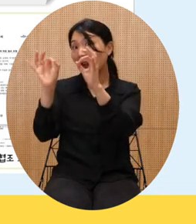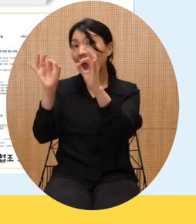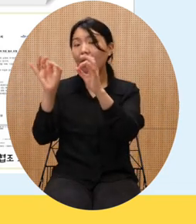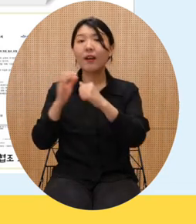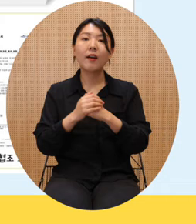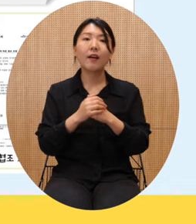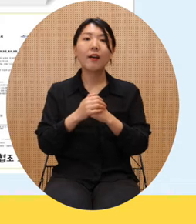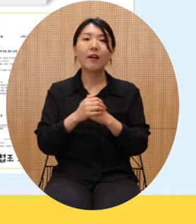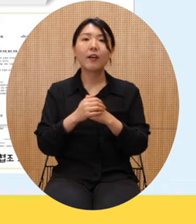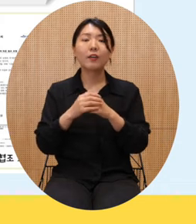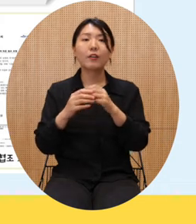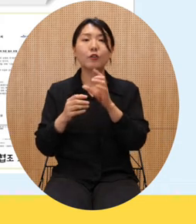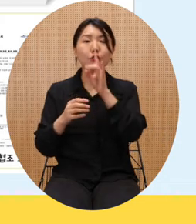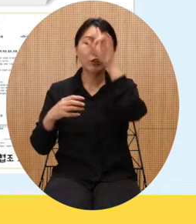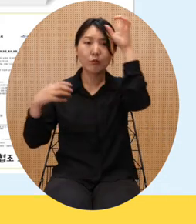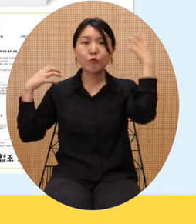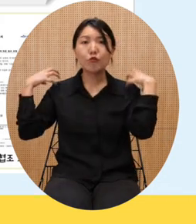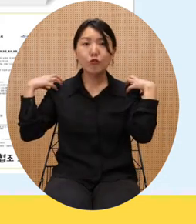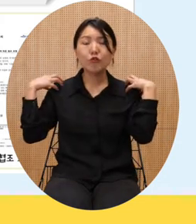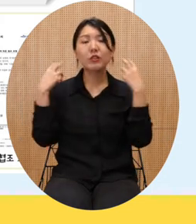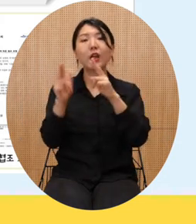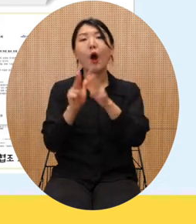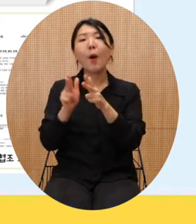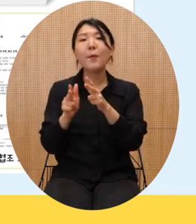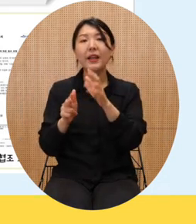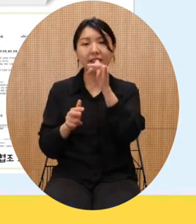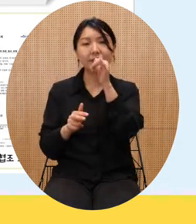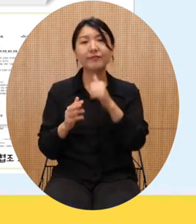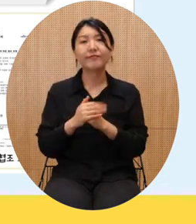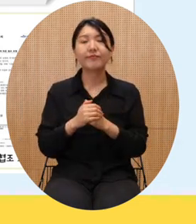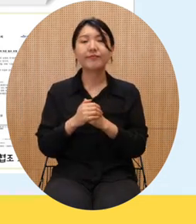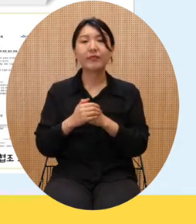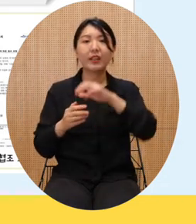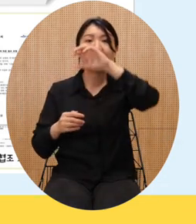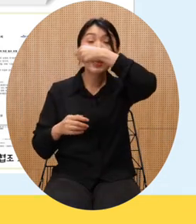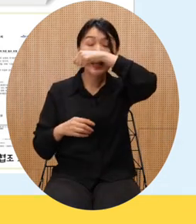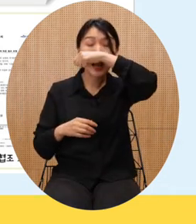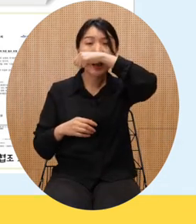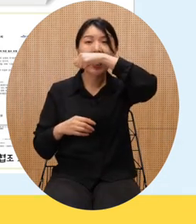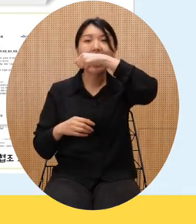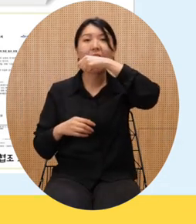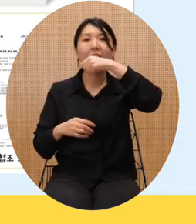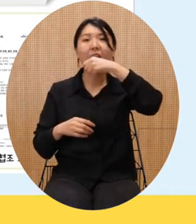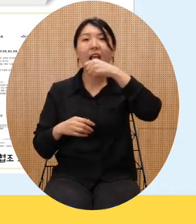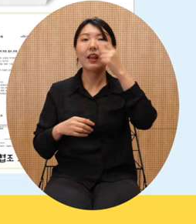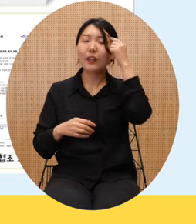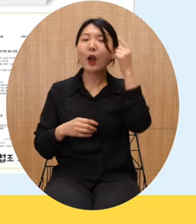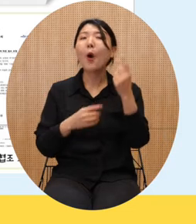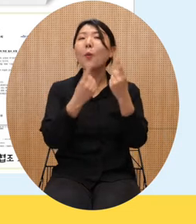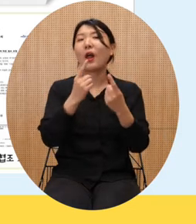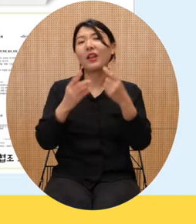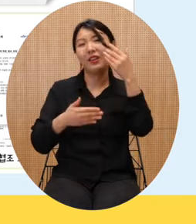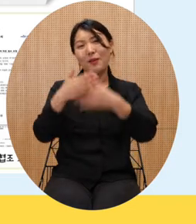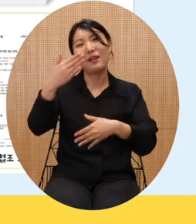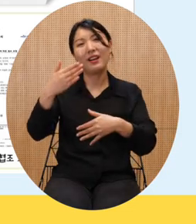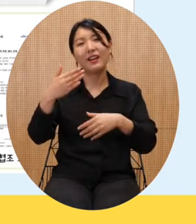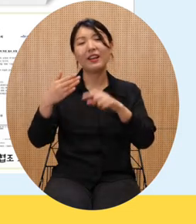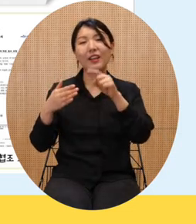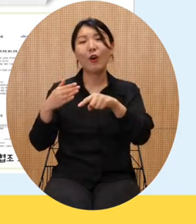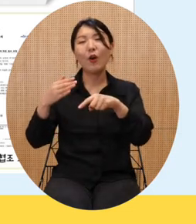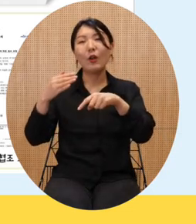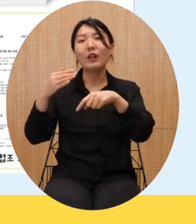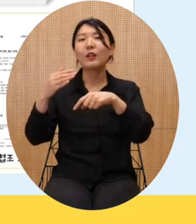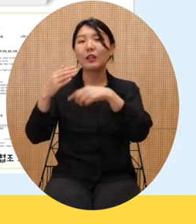플래카드를 아마 보신 경험이 있을 텐데, 중앙정부 사업이 있는데요. 예산이 예상보다